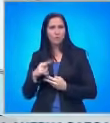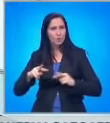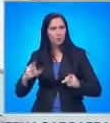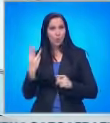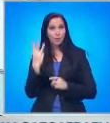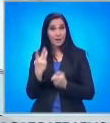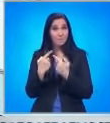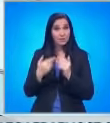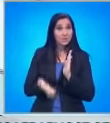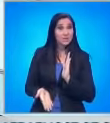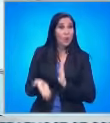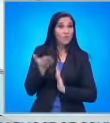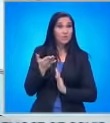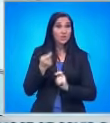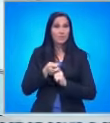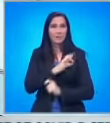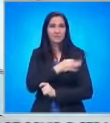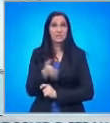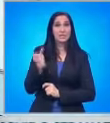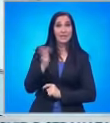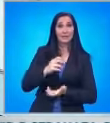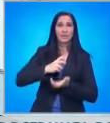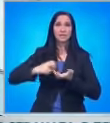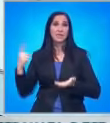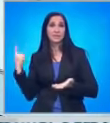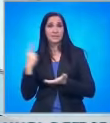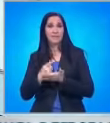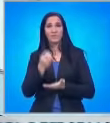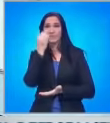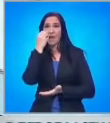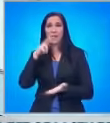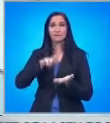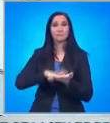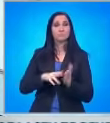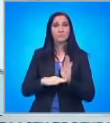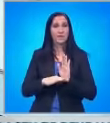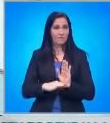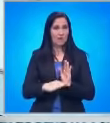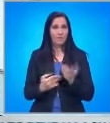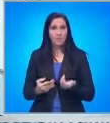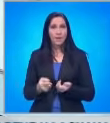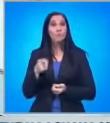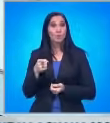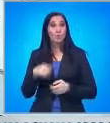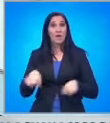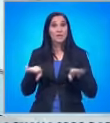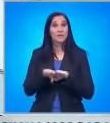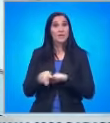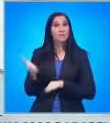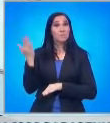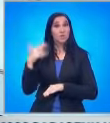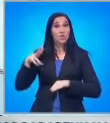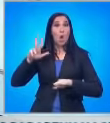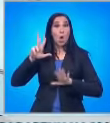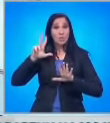Три пъти са се увеличили поставените ваксини след излизане на заповедта за зеления сертификат. Това сравнение с